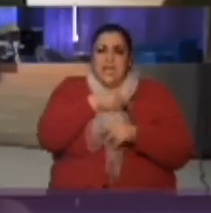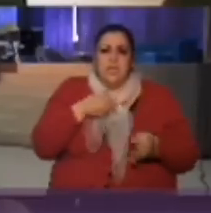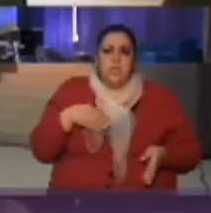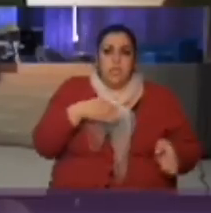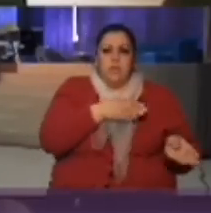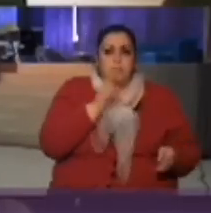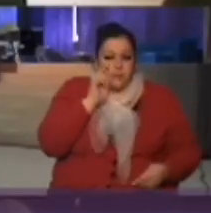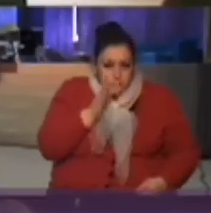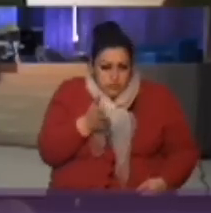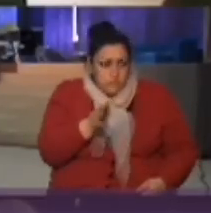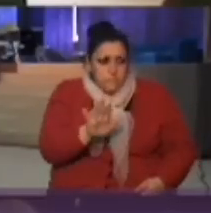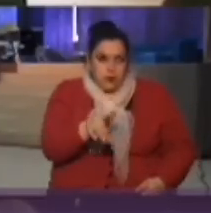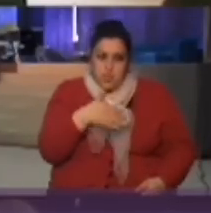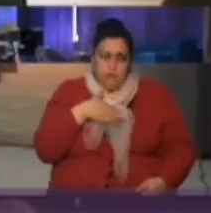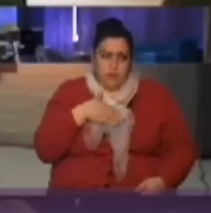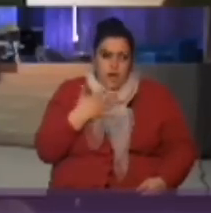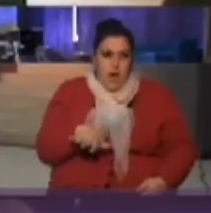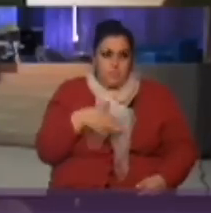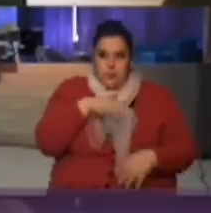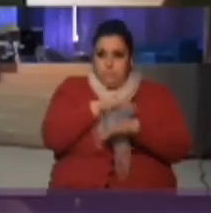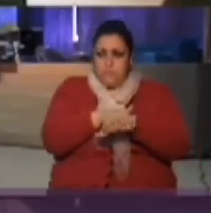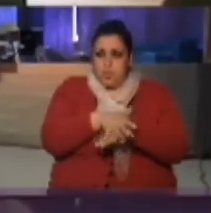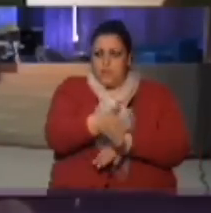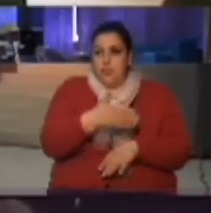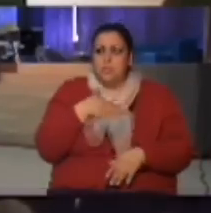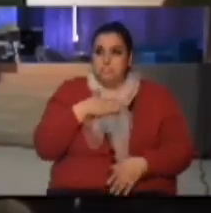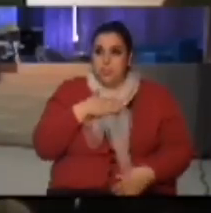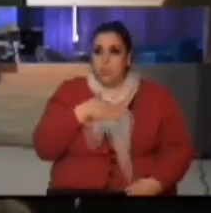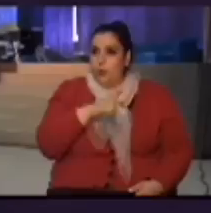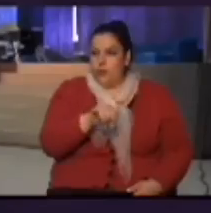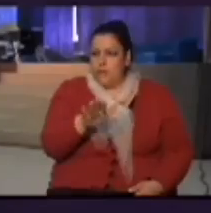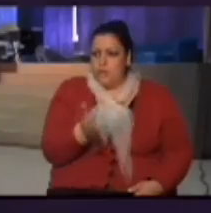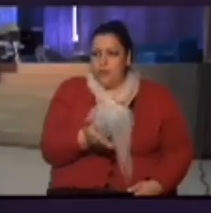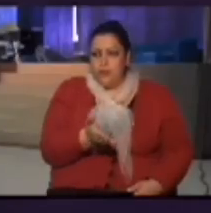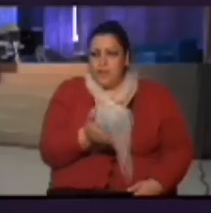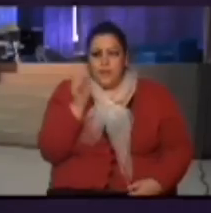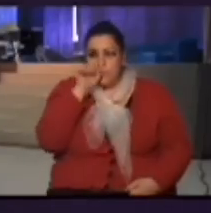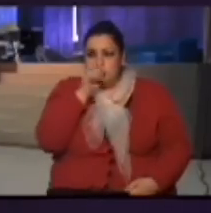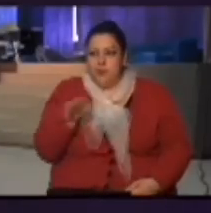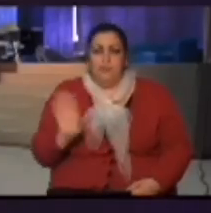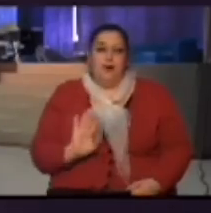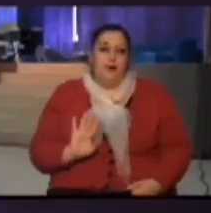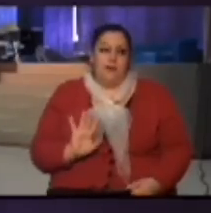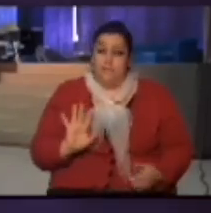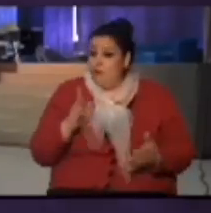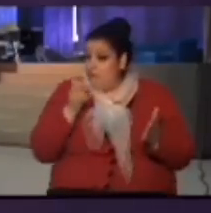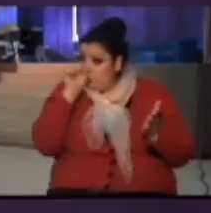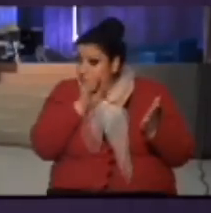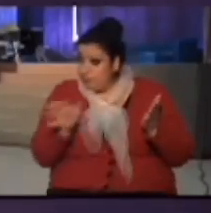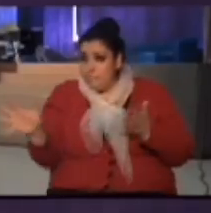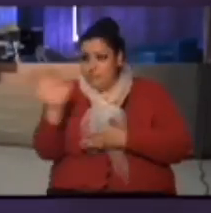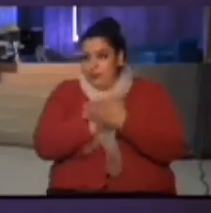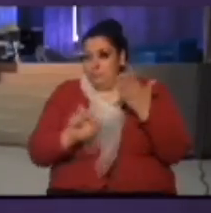մտածելով այնտեղ երևի, երևի բառը ամենակարևորն է, ավելի հեշտ է, ավելի լավ է, թույլ տուր քեզ մի բան